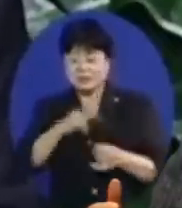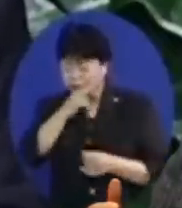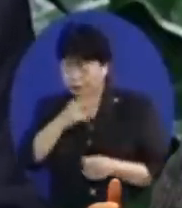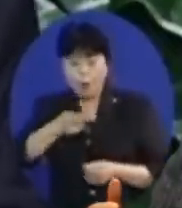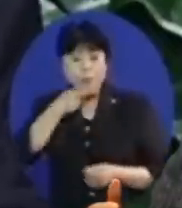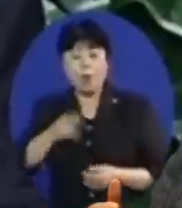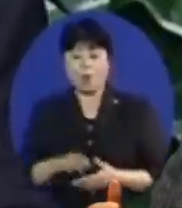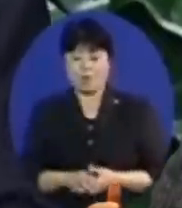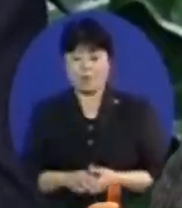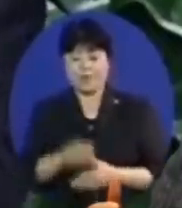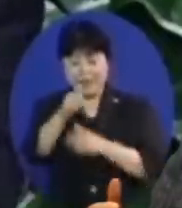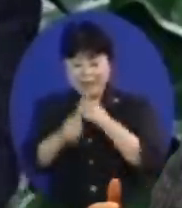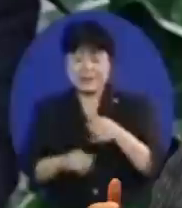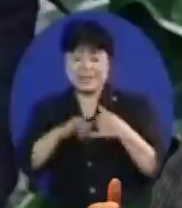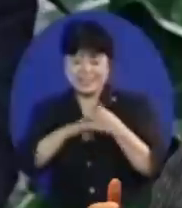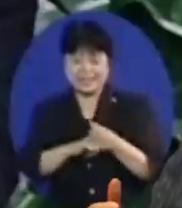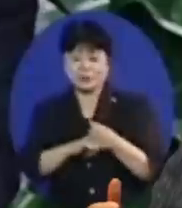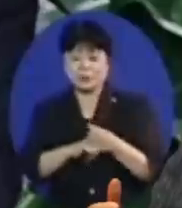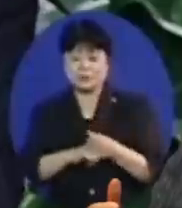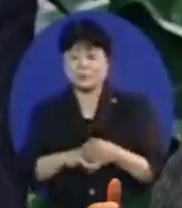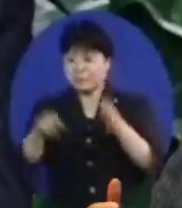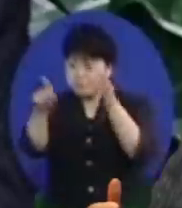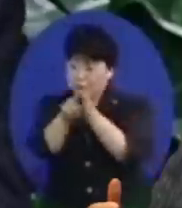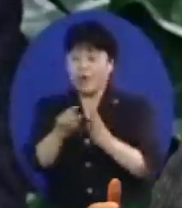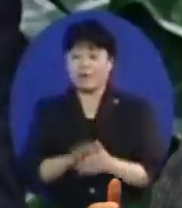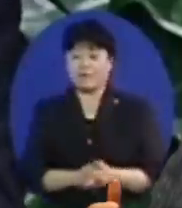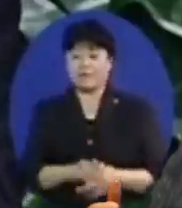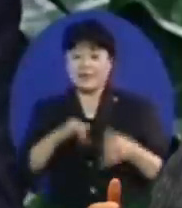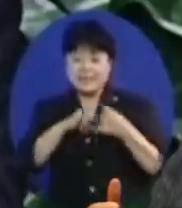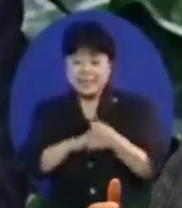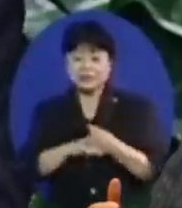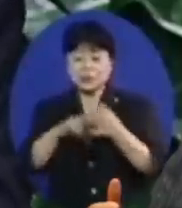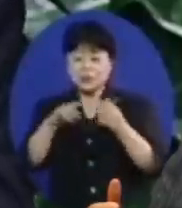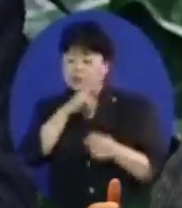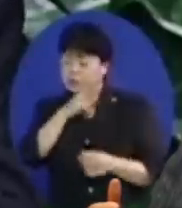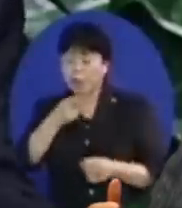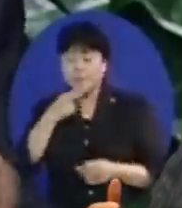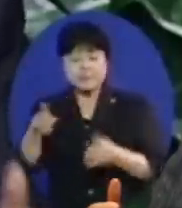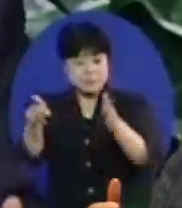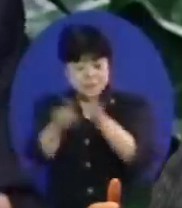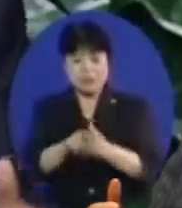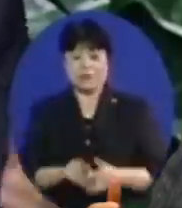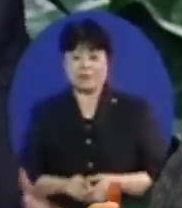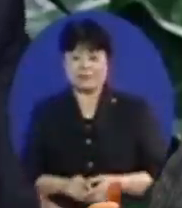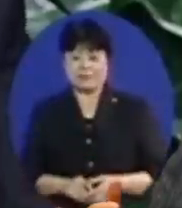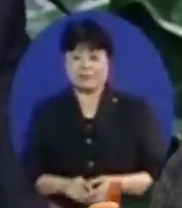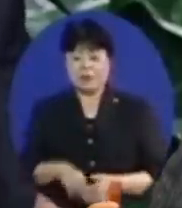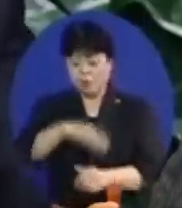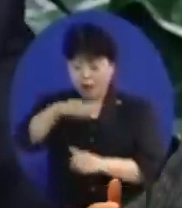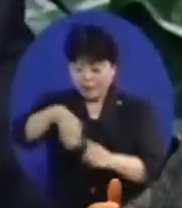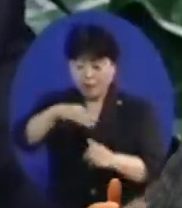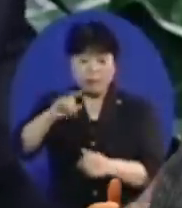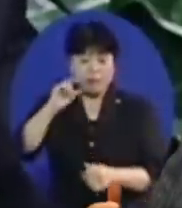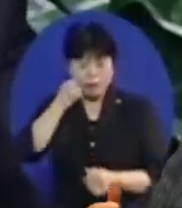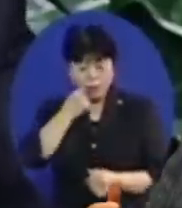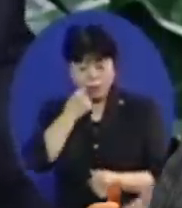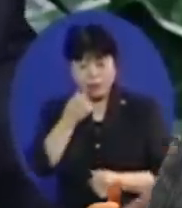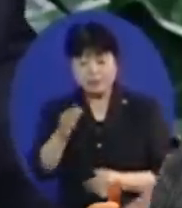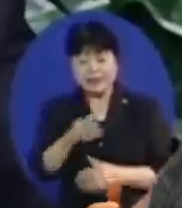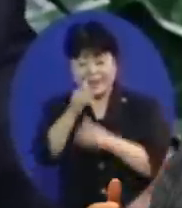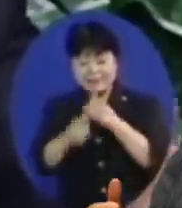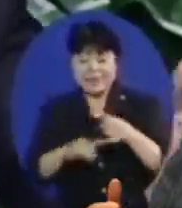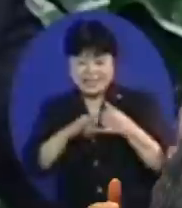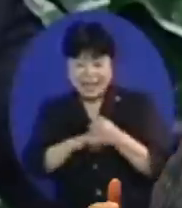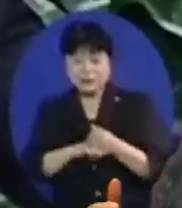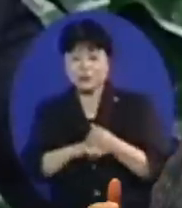않았다. 하나님이 약속을 가지고 있다. 약속을 의심치 않았다. 아무리 환경이 바랄 수 없어도 하나님의